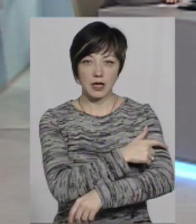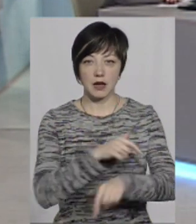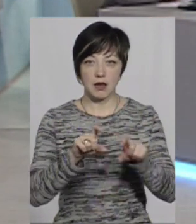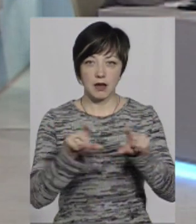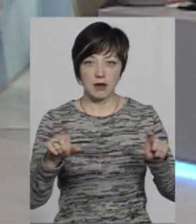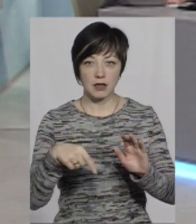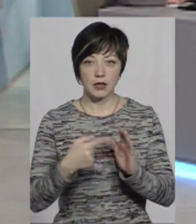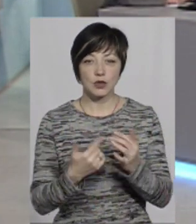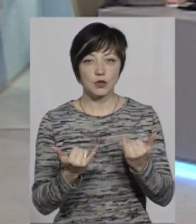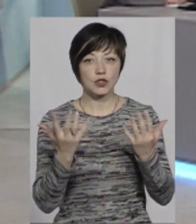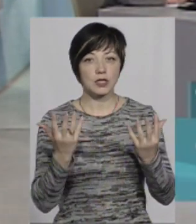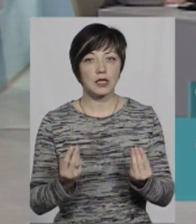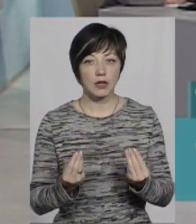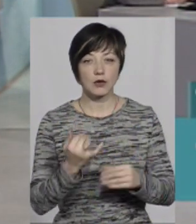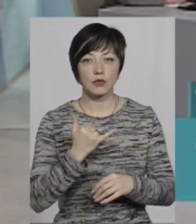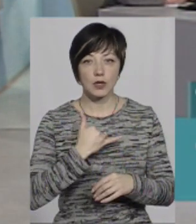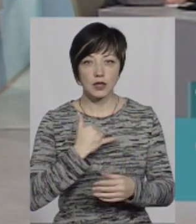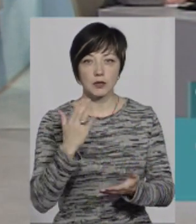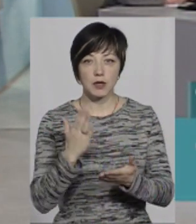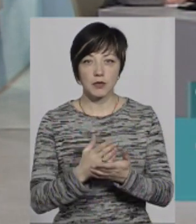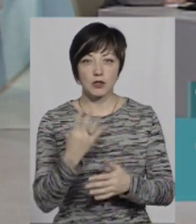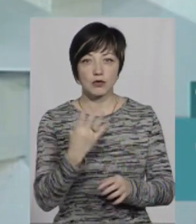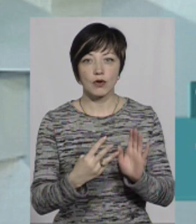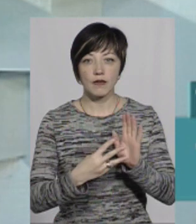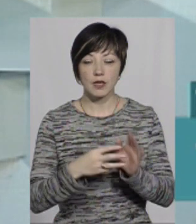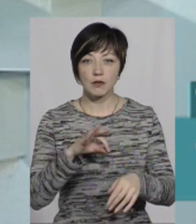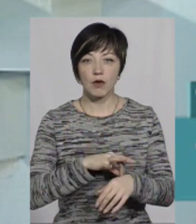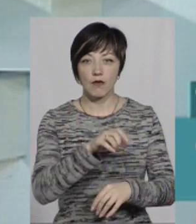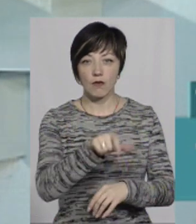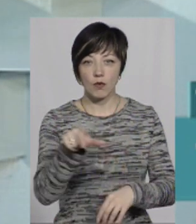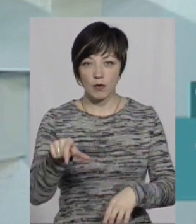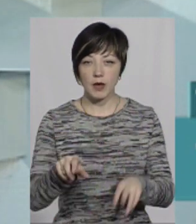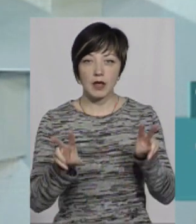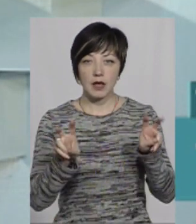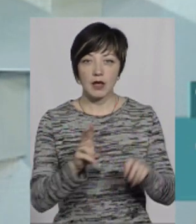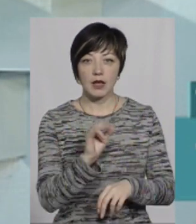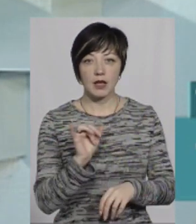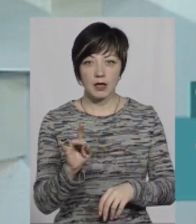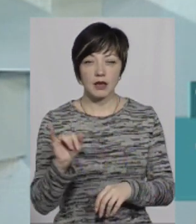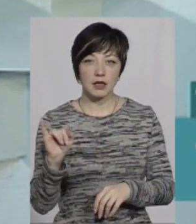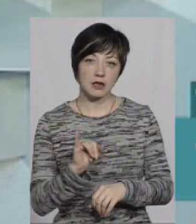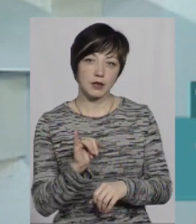лікарні? На сьогоднішній день в нас перебуває 48 хворих з діагнозом кір. І,